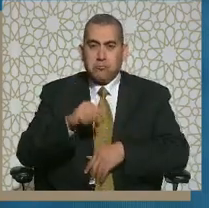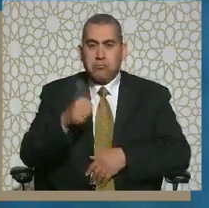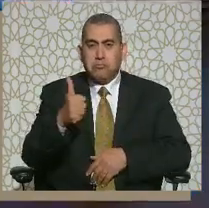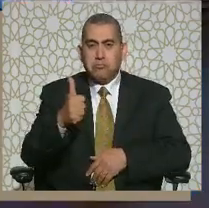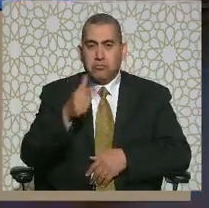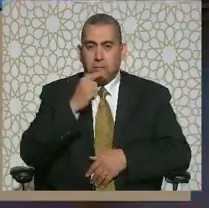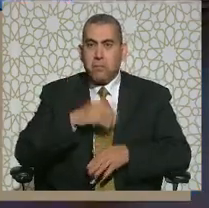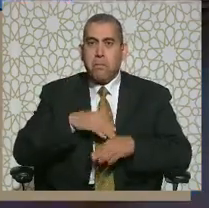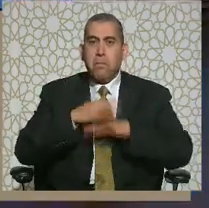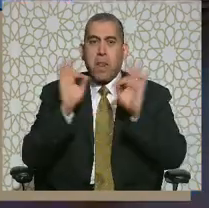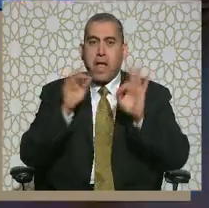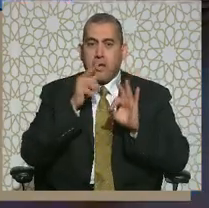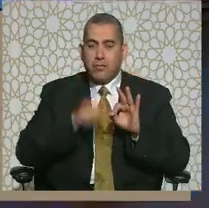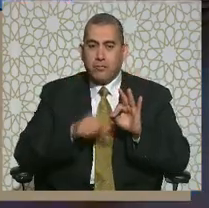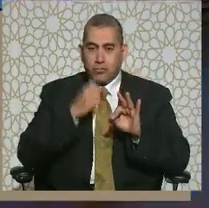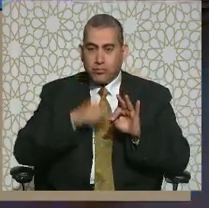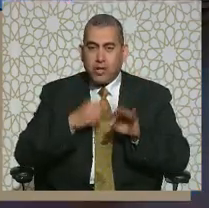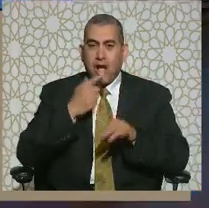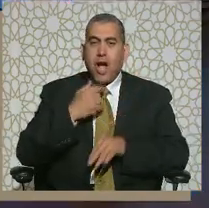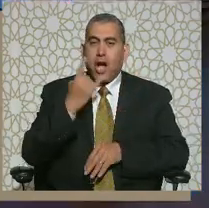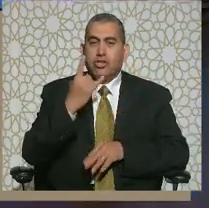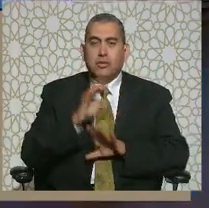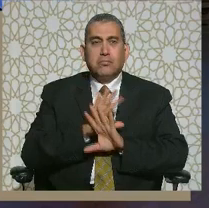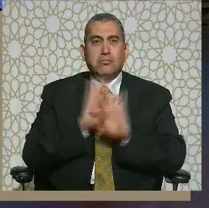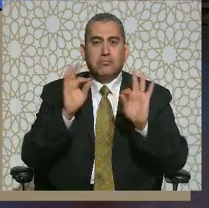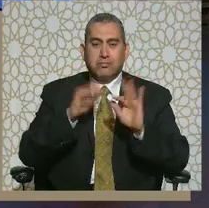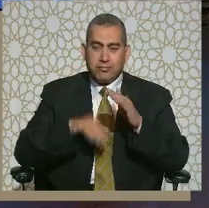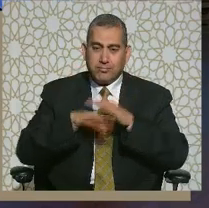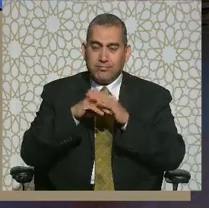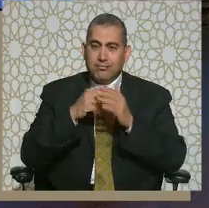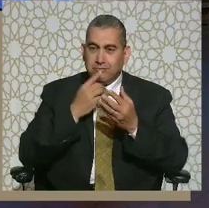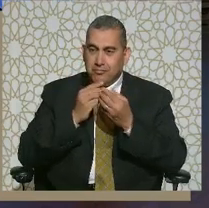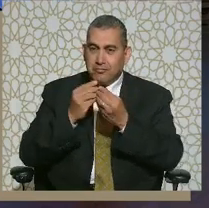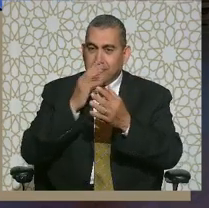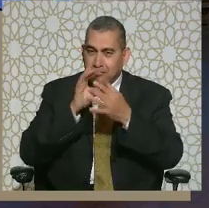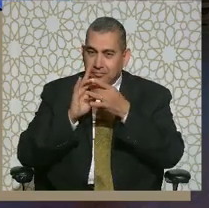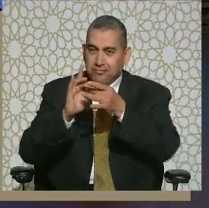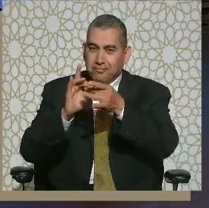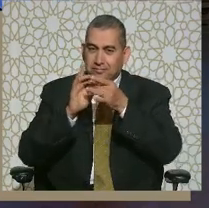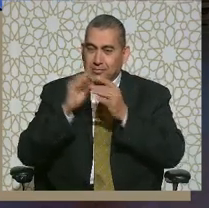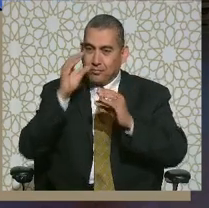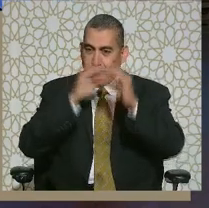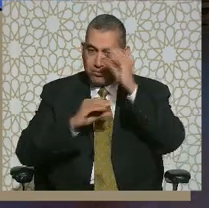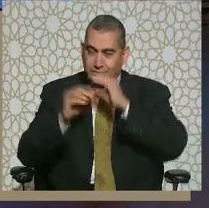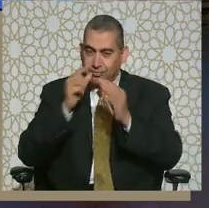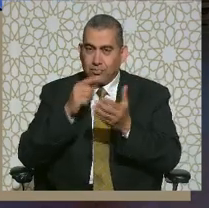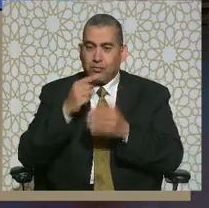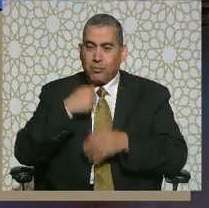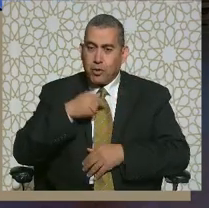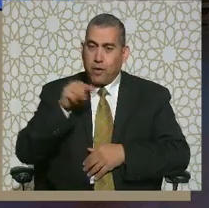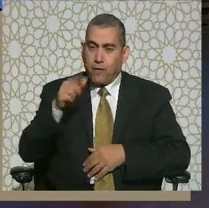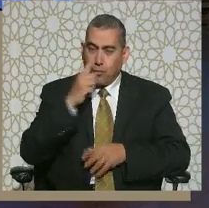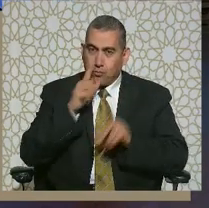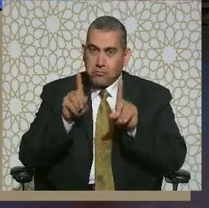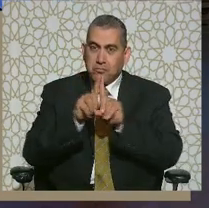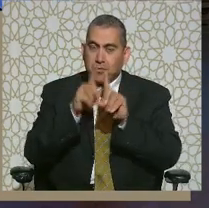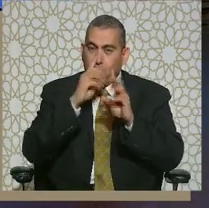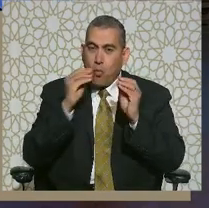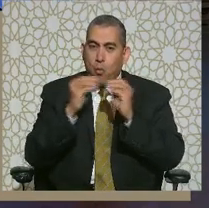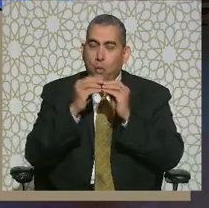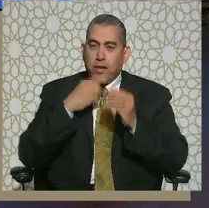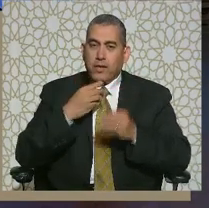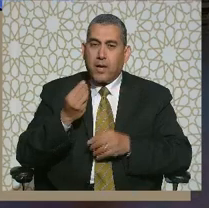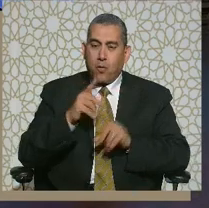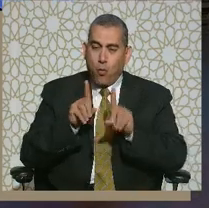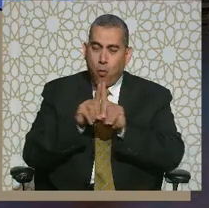مليان 10 دقائق مليانين ونس ليك وليهم على فكره الونس زي ما بتونس